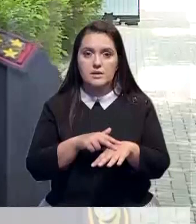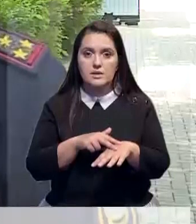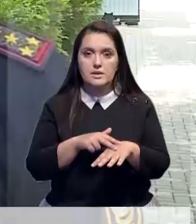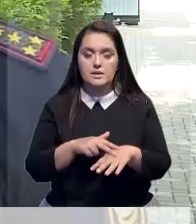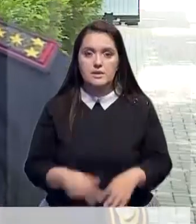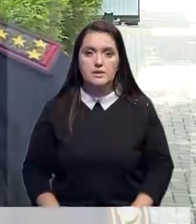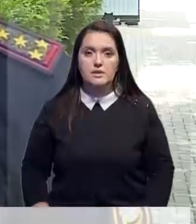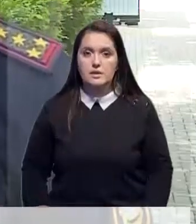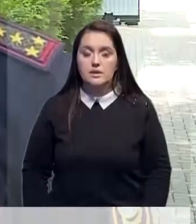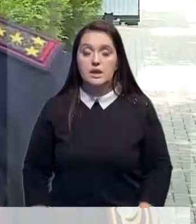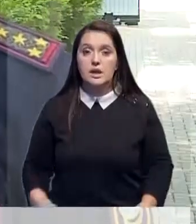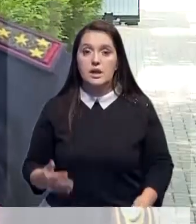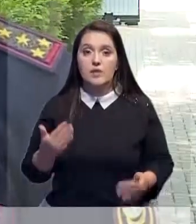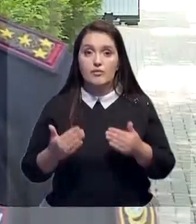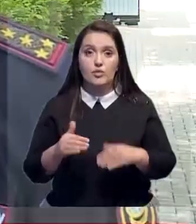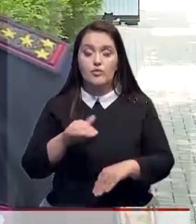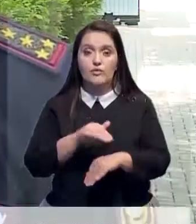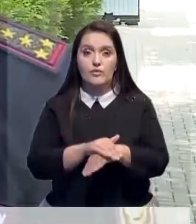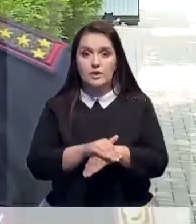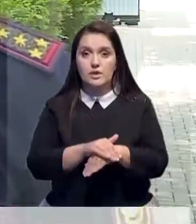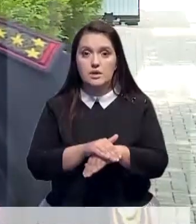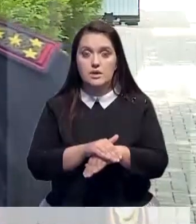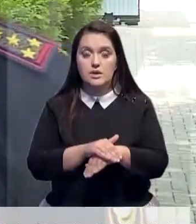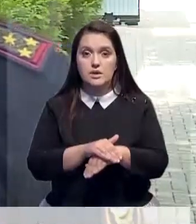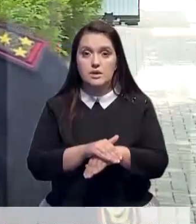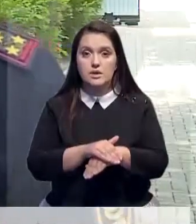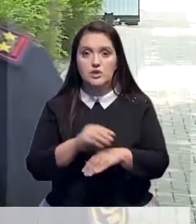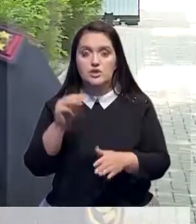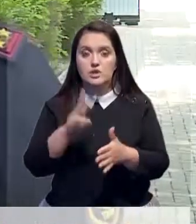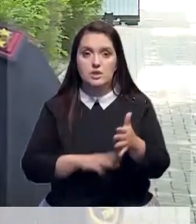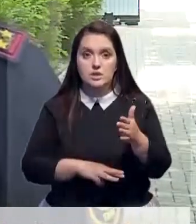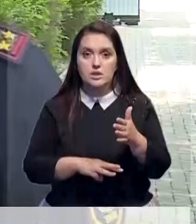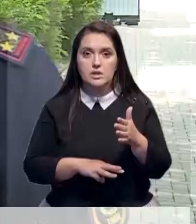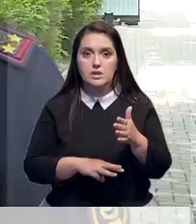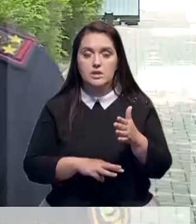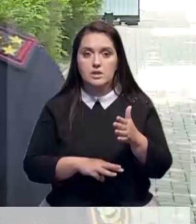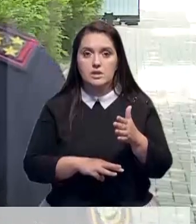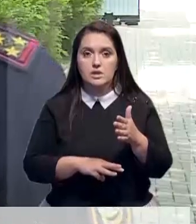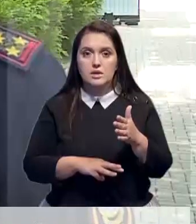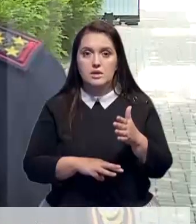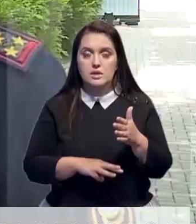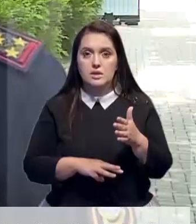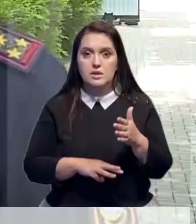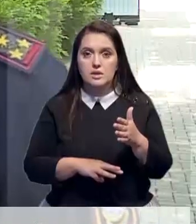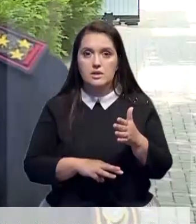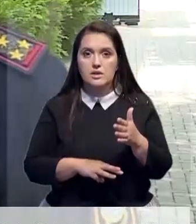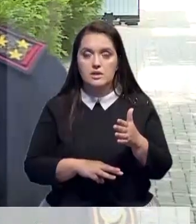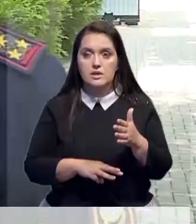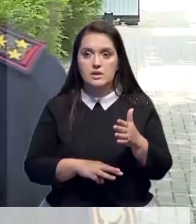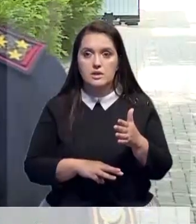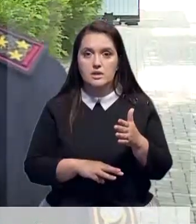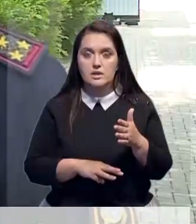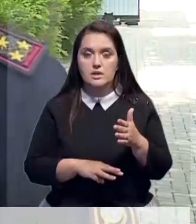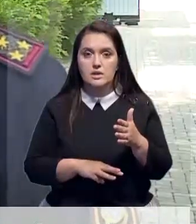И в случае выявления накладываются штрафы. То есть это у нас по области в данный момент